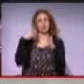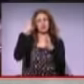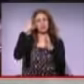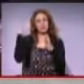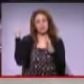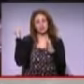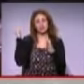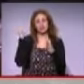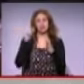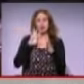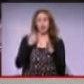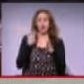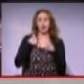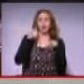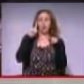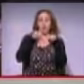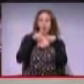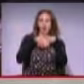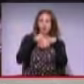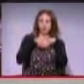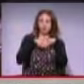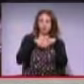نسينا أو أخطأنا،